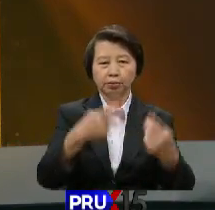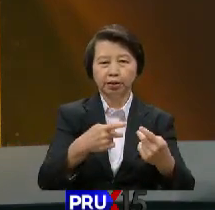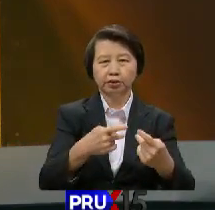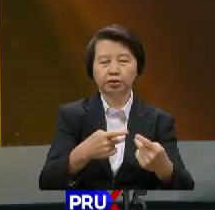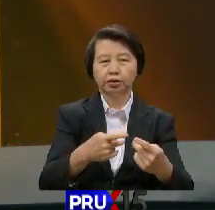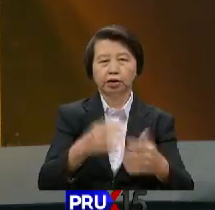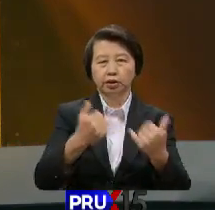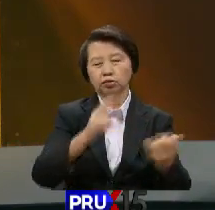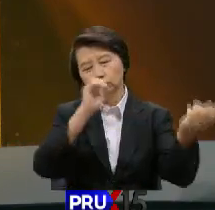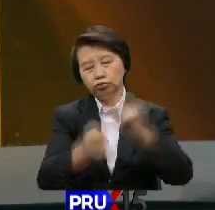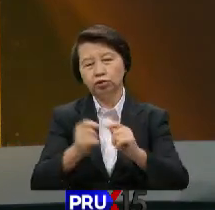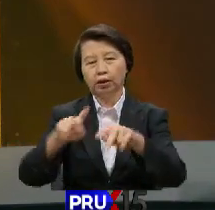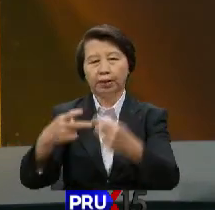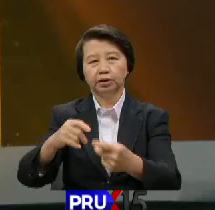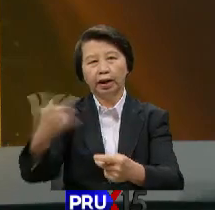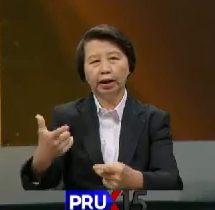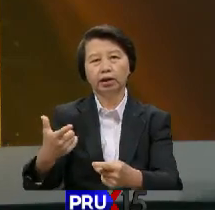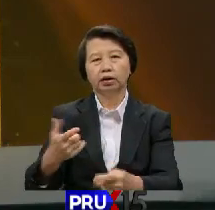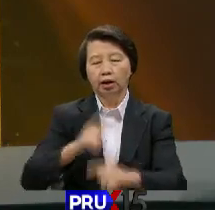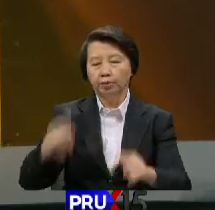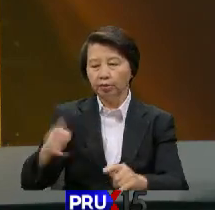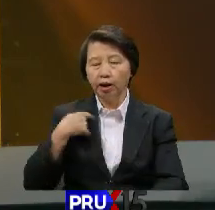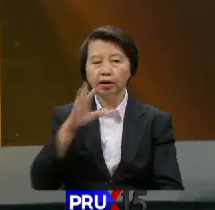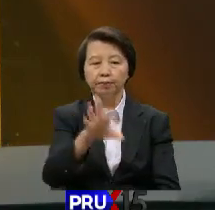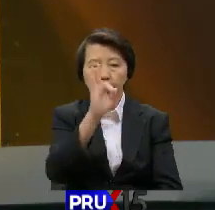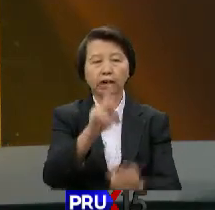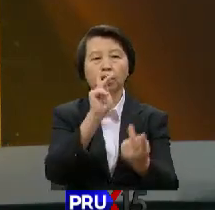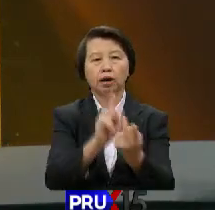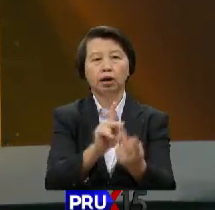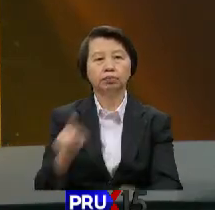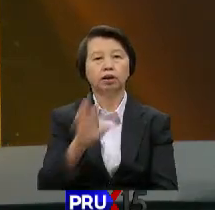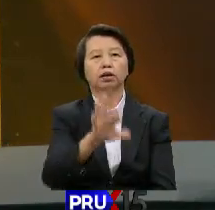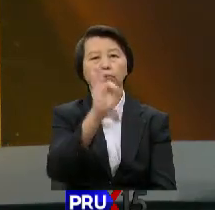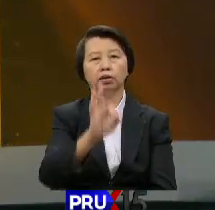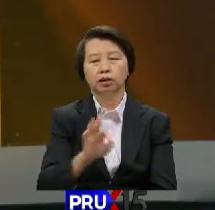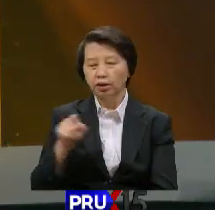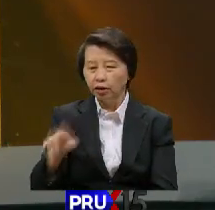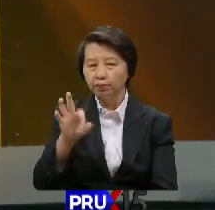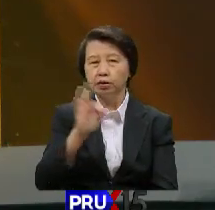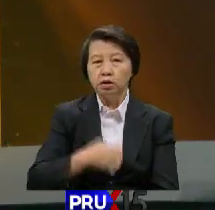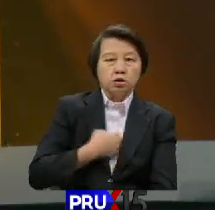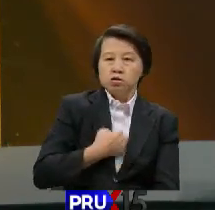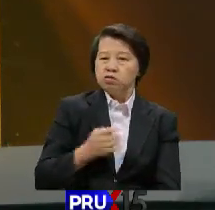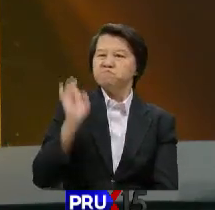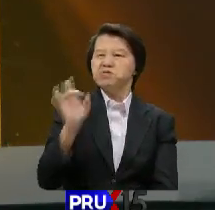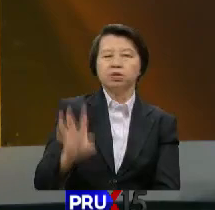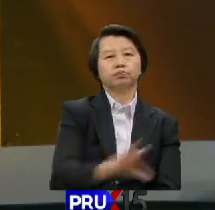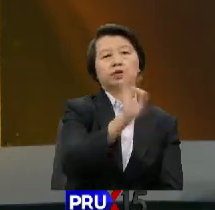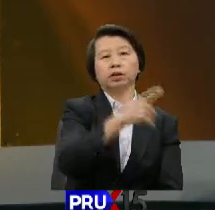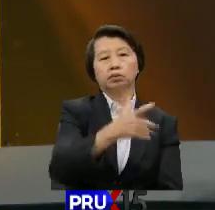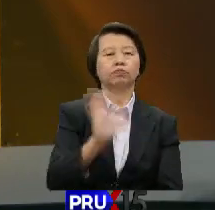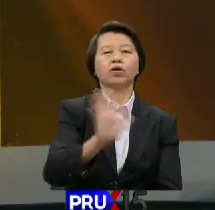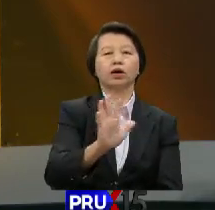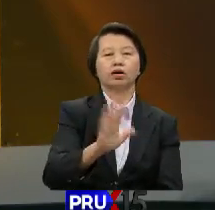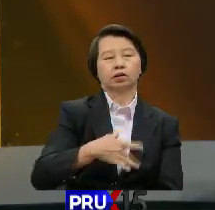sekian tapi karena ada pilihannya memilih bukan sekadar emosi tapi menggunakan